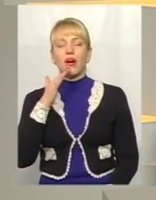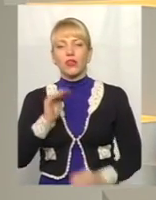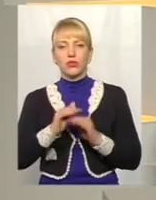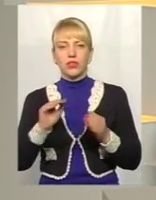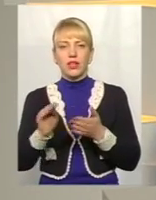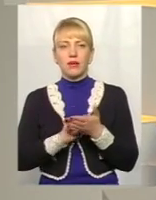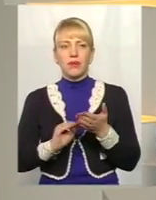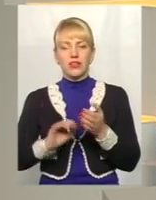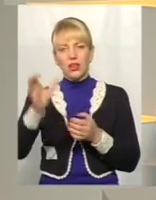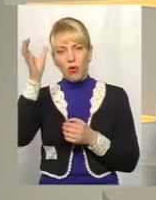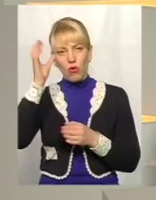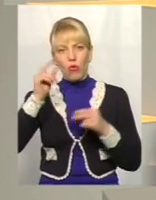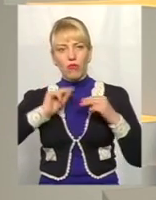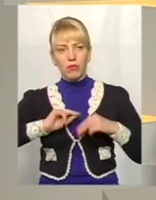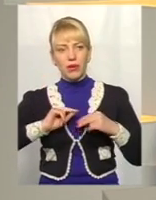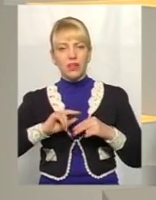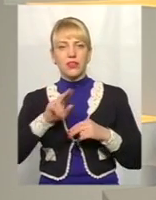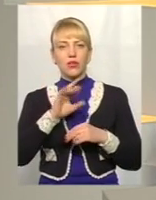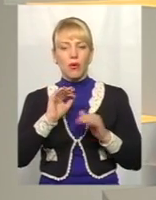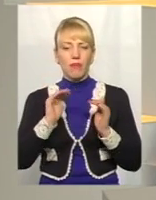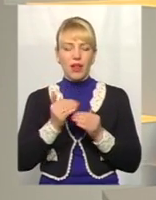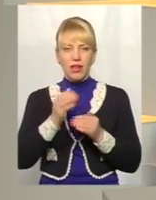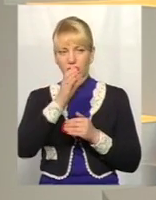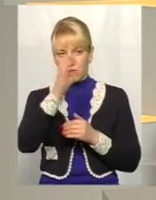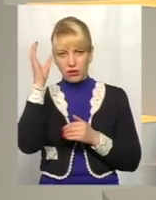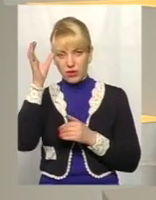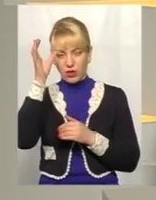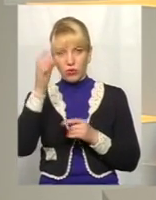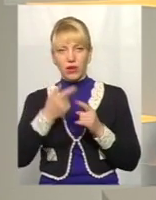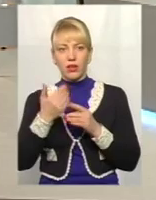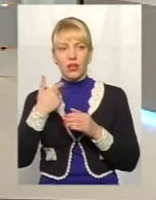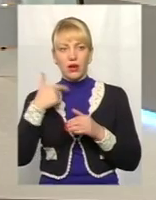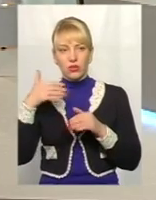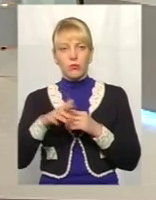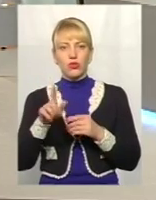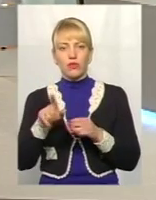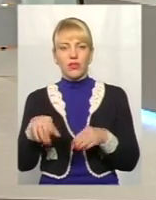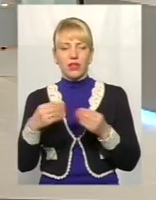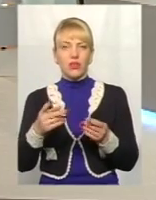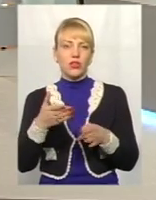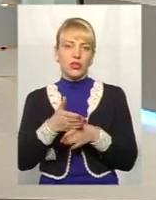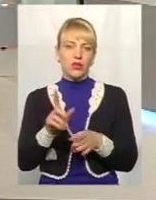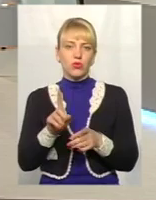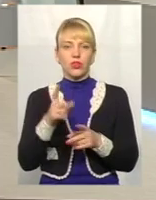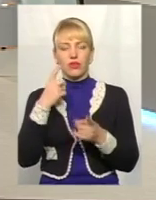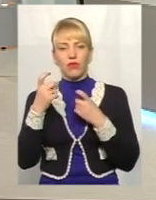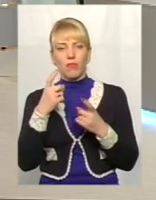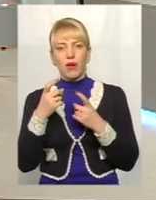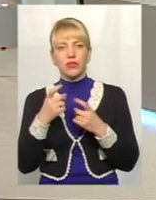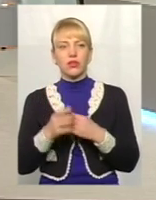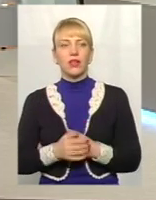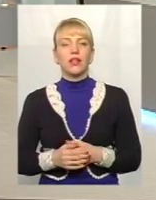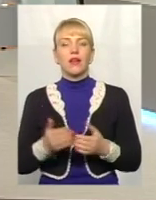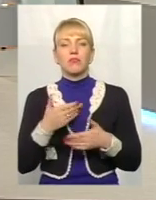пишуть наукові праці до Малої академії наук. Я так розумію, ви також їм надаєте якусь інформацію, так само, як і я.